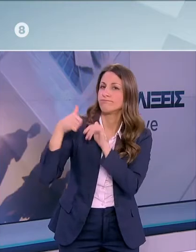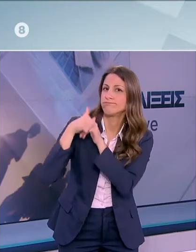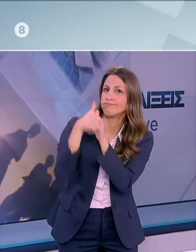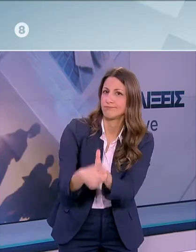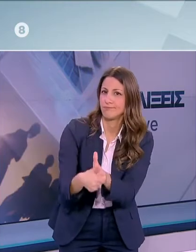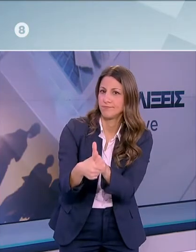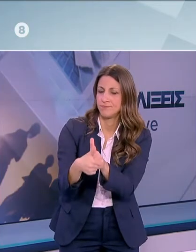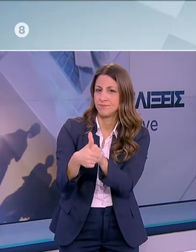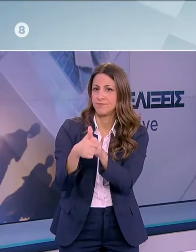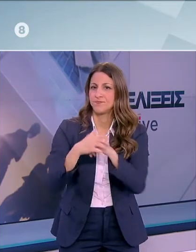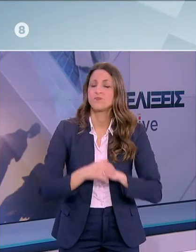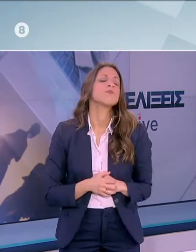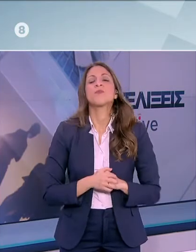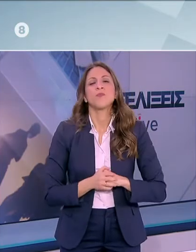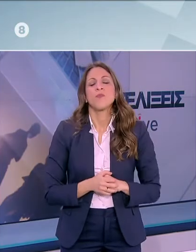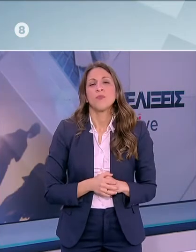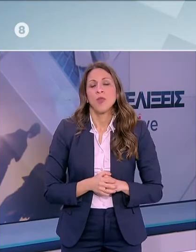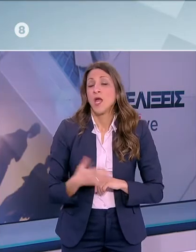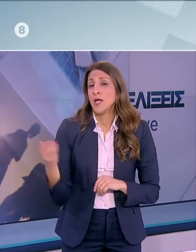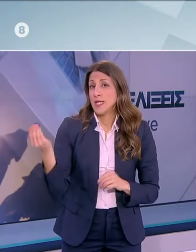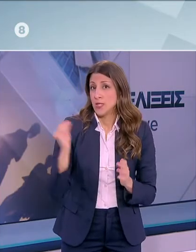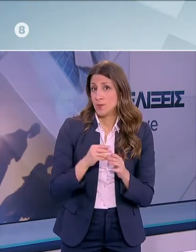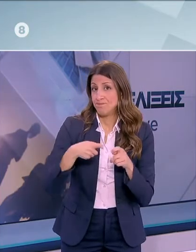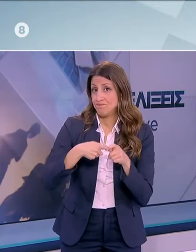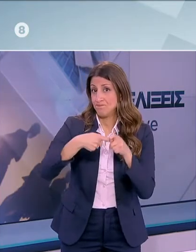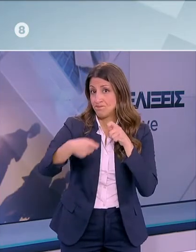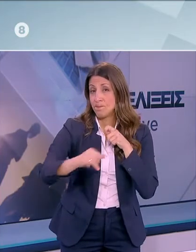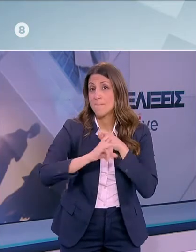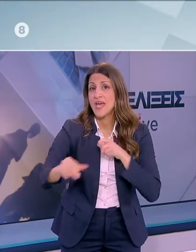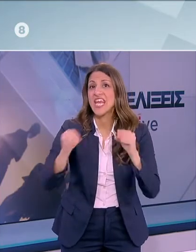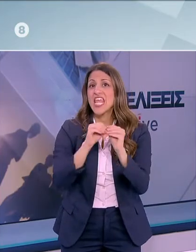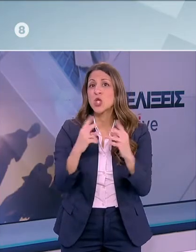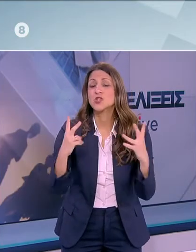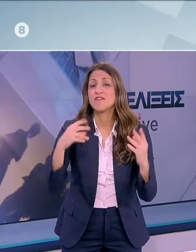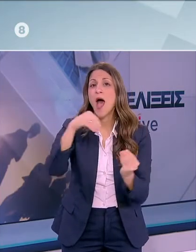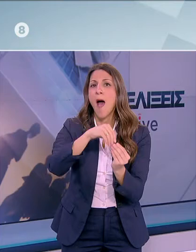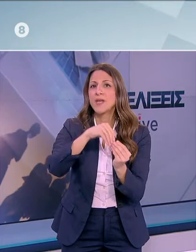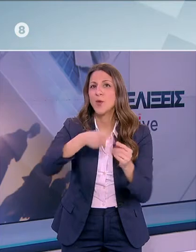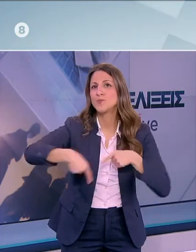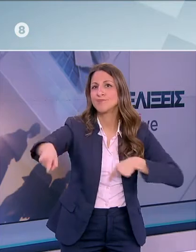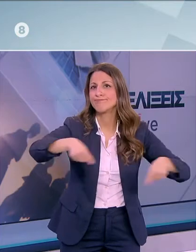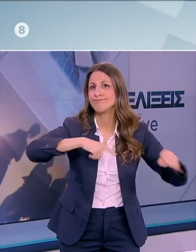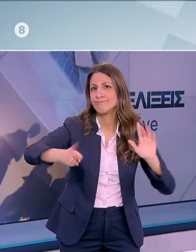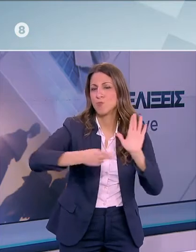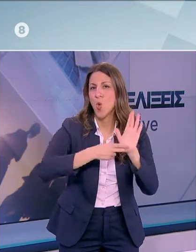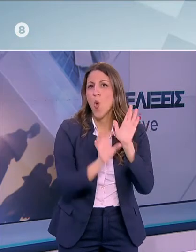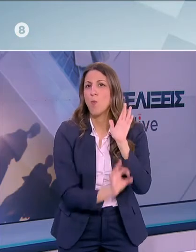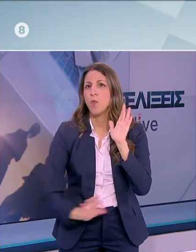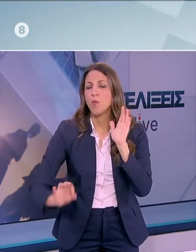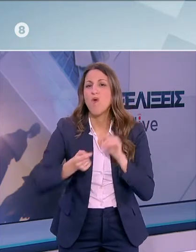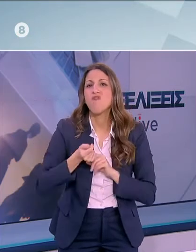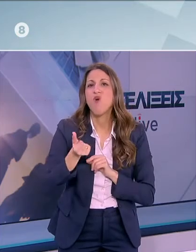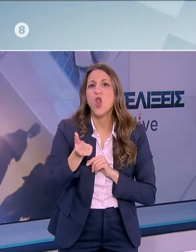δημόσιας υγείας. Θα ήθελα επίσης να σας ενημερώσω ότι παρατείνεται μέχρι τις 27 Απριλίου ο περιορισμός κίνησης πολιτών στην παραλία του